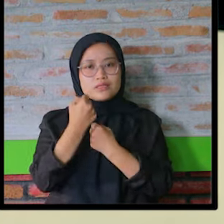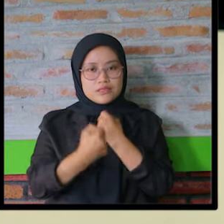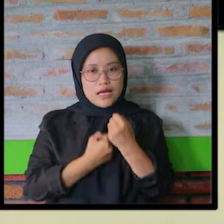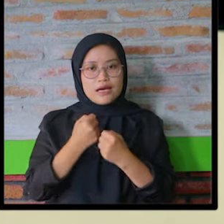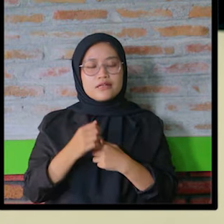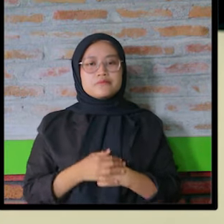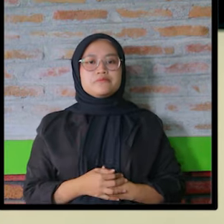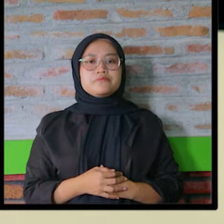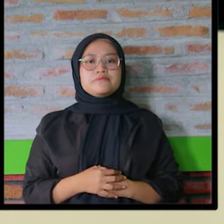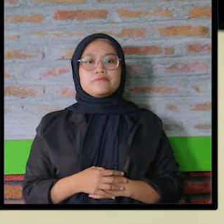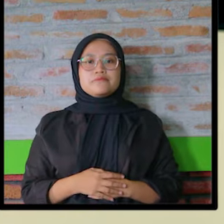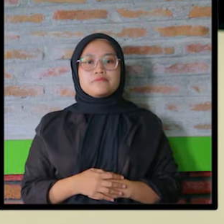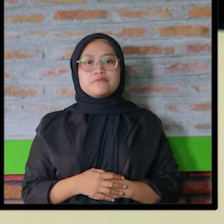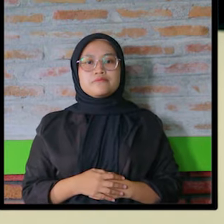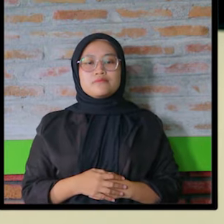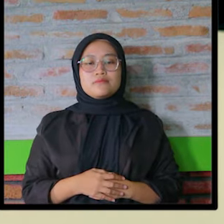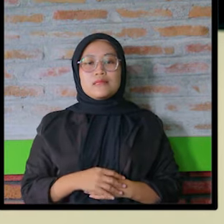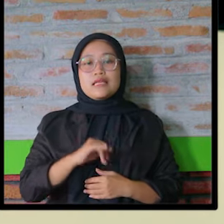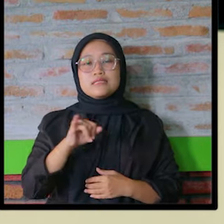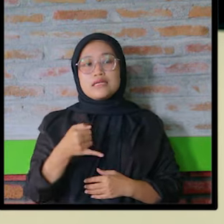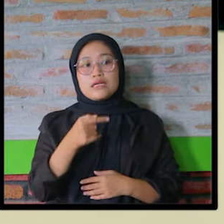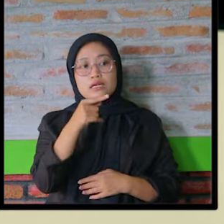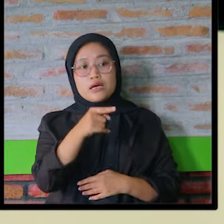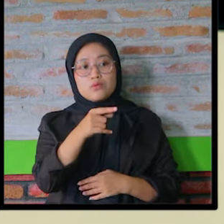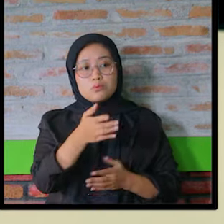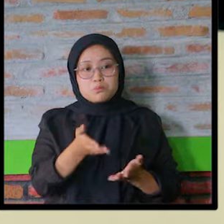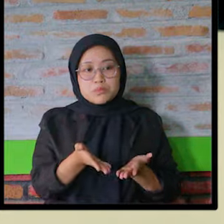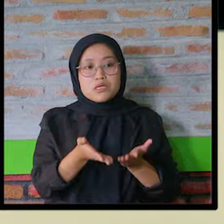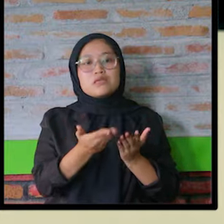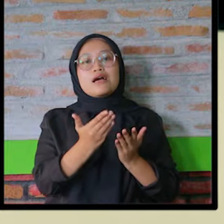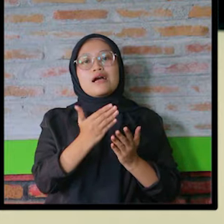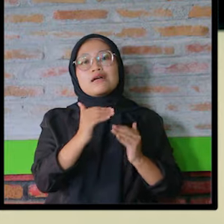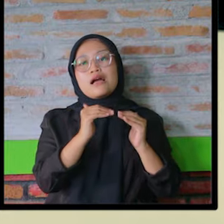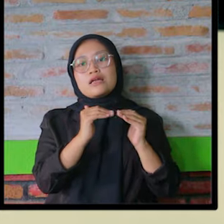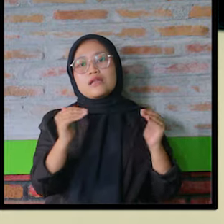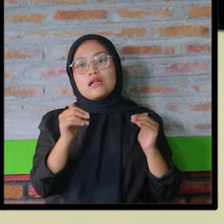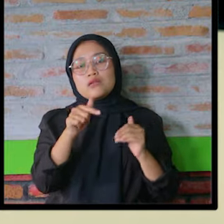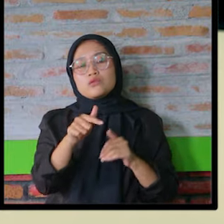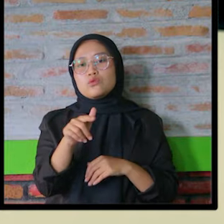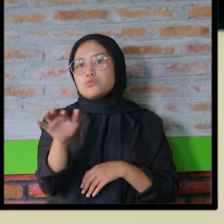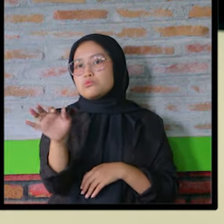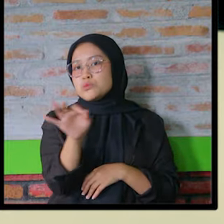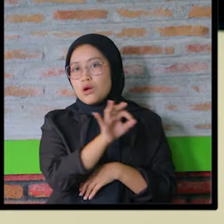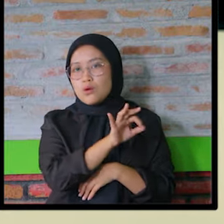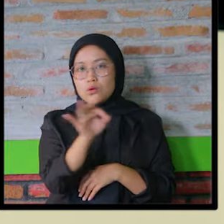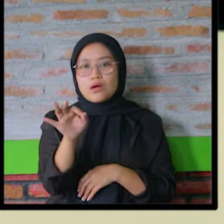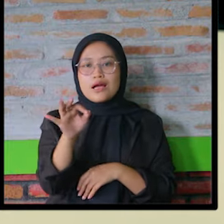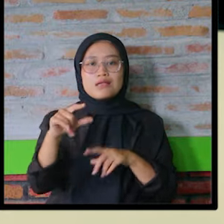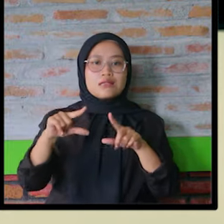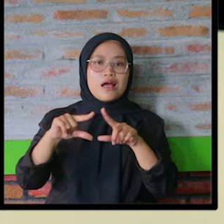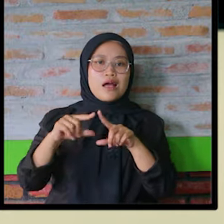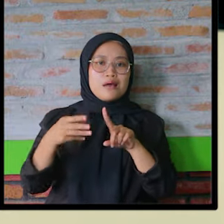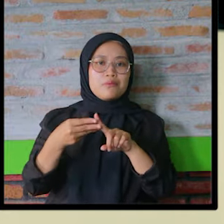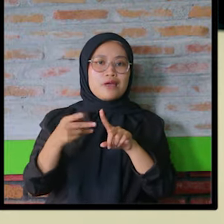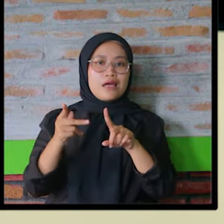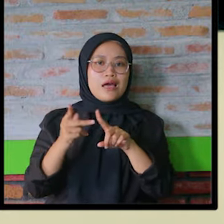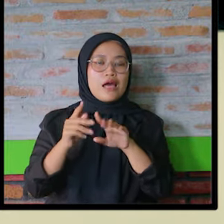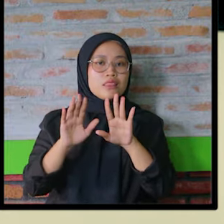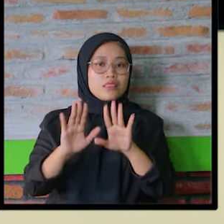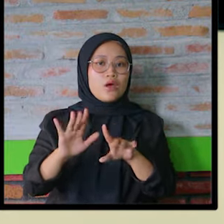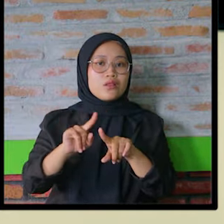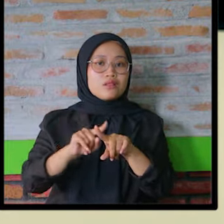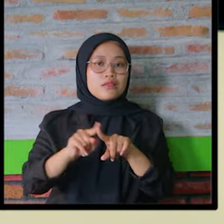itu Jadilah kamu penegak keadilan itu bukan hanya sebagai aph tetapi menjadi bagian